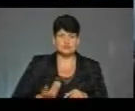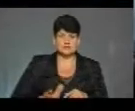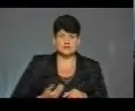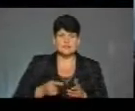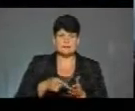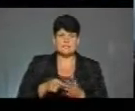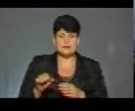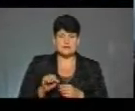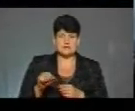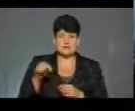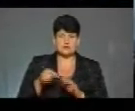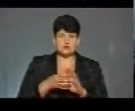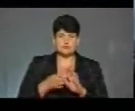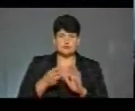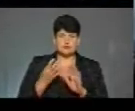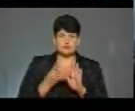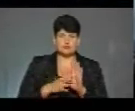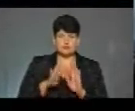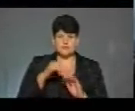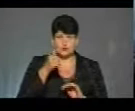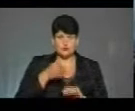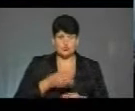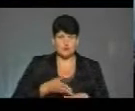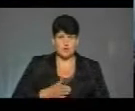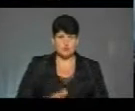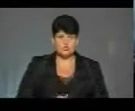житель міста Теребовля 1994 року народження.